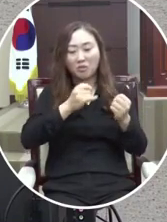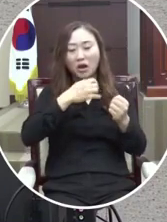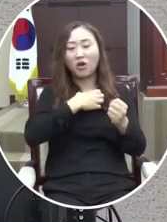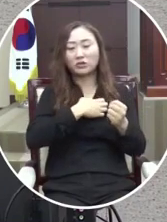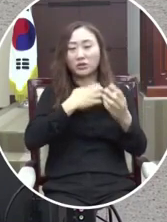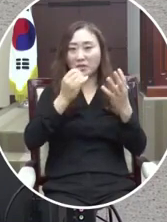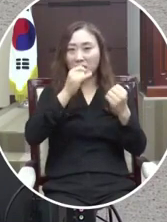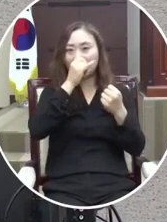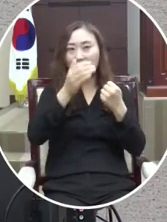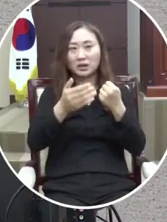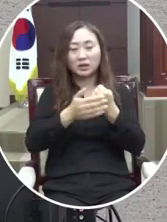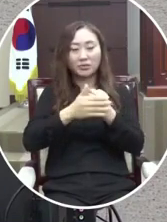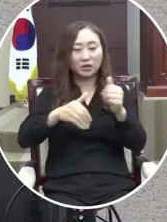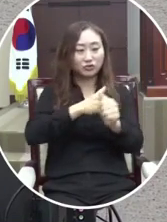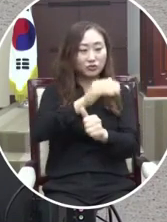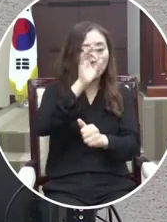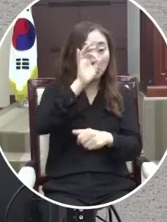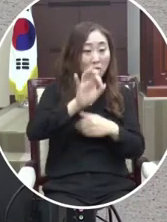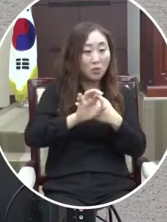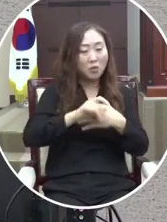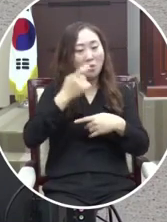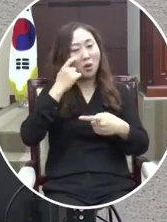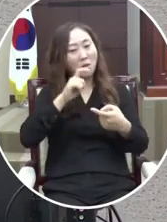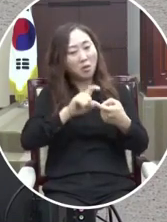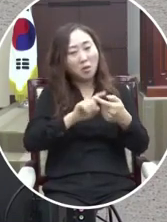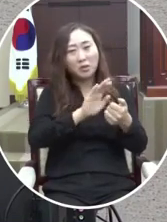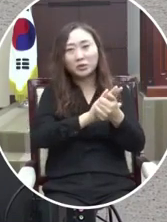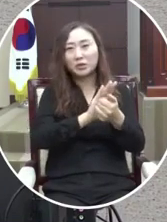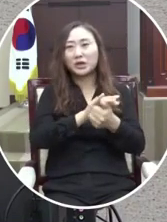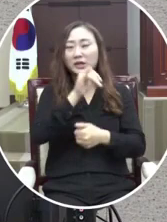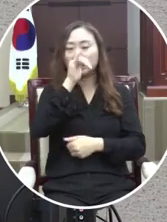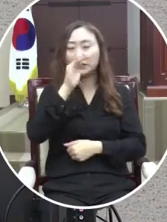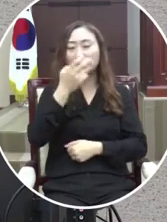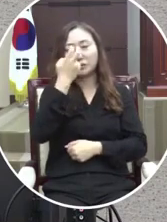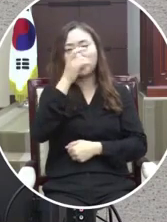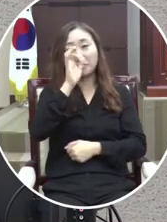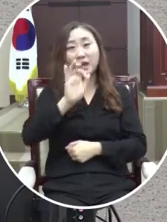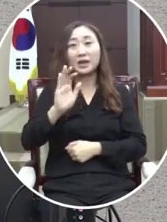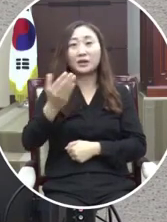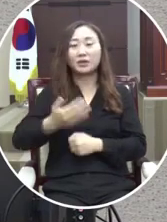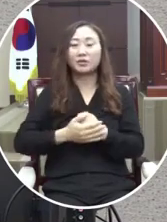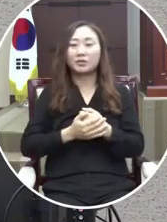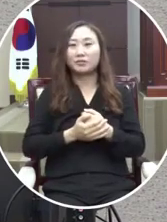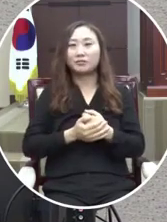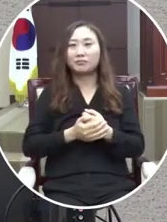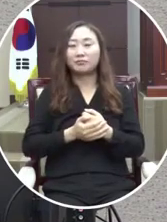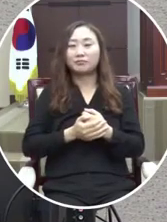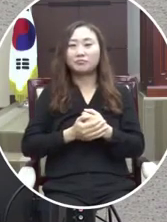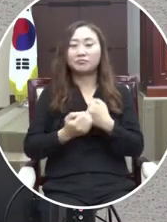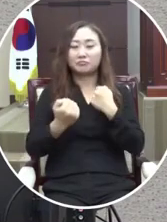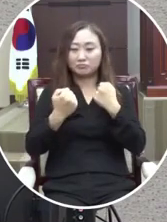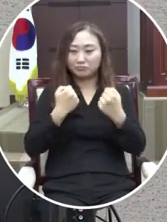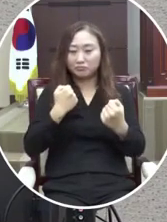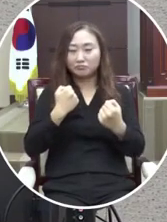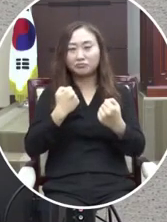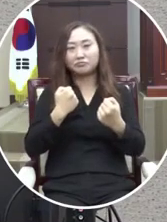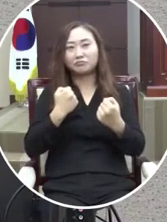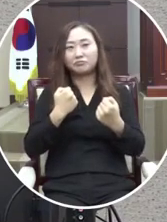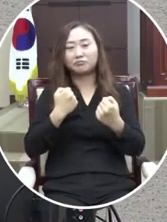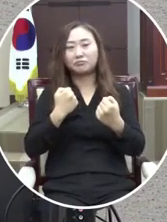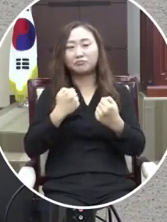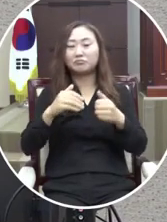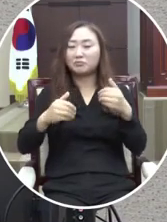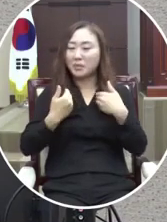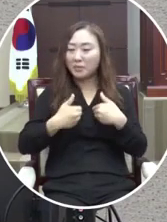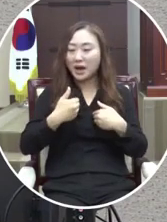없는지 살피고 관심을 가져야 할 때입니다. 바쁜 일상과 어려운 생활 여건 속에서도 잠시